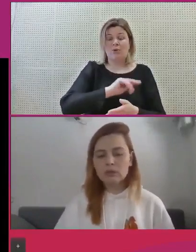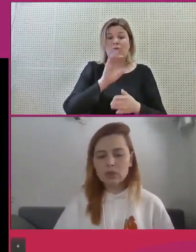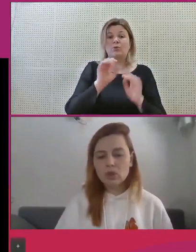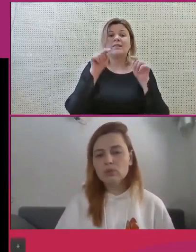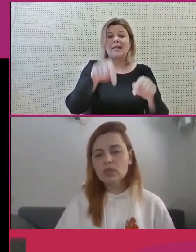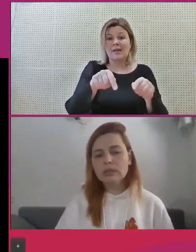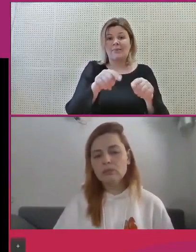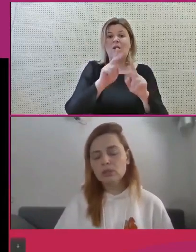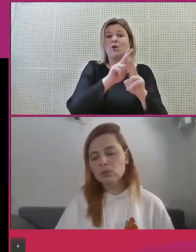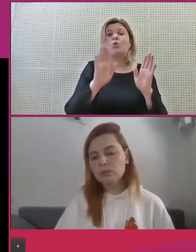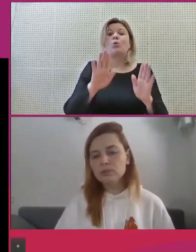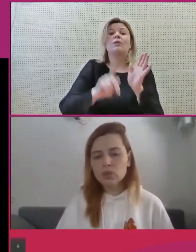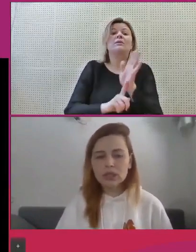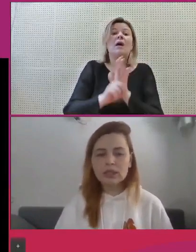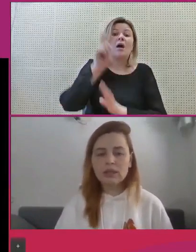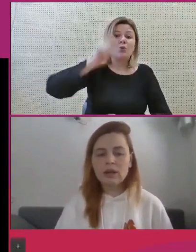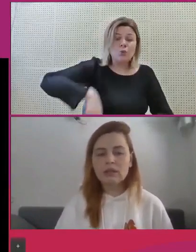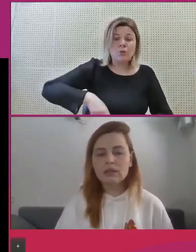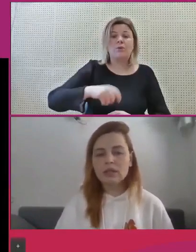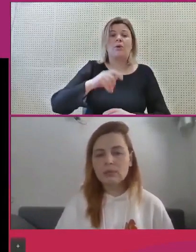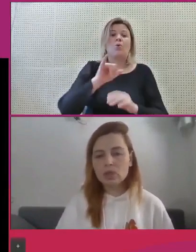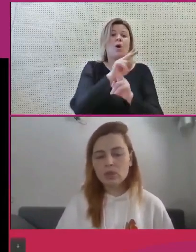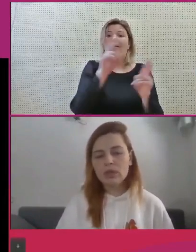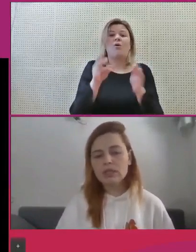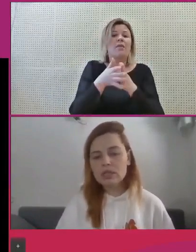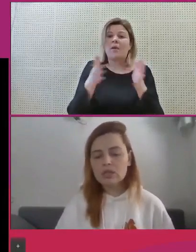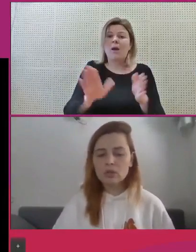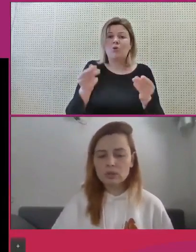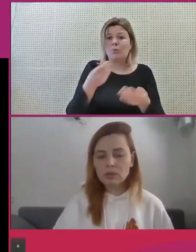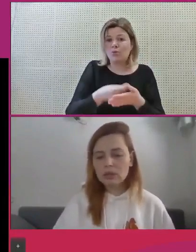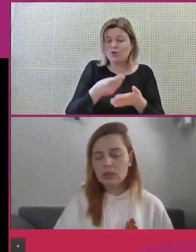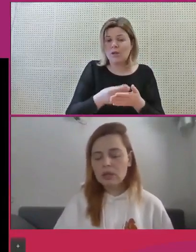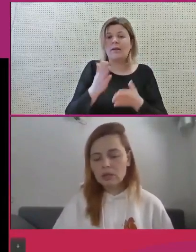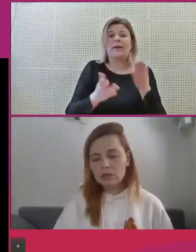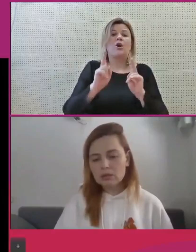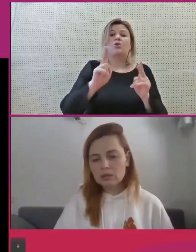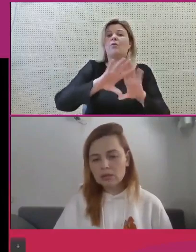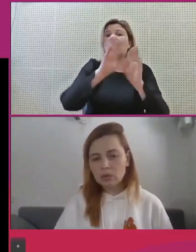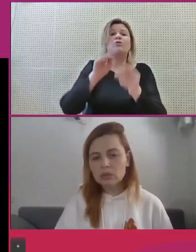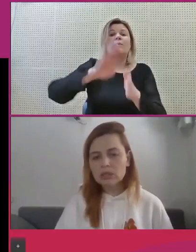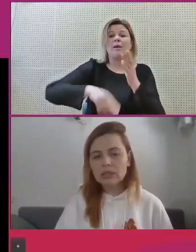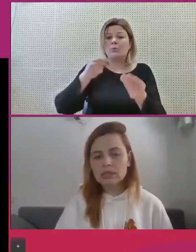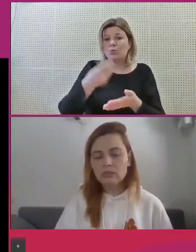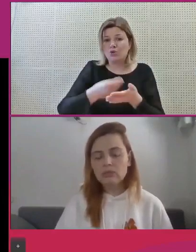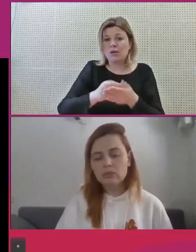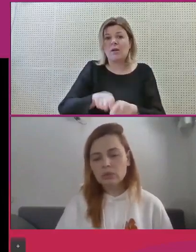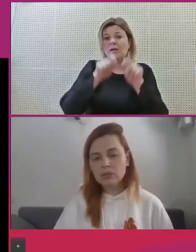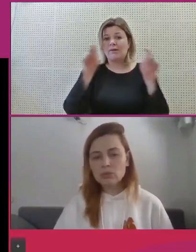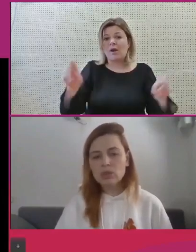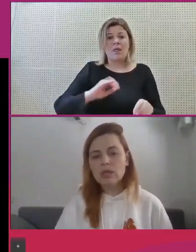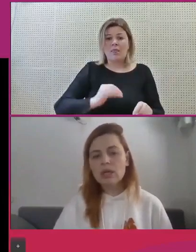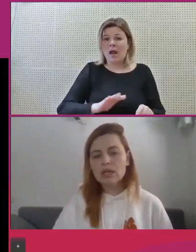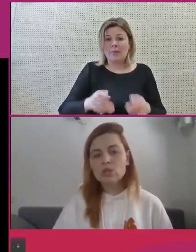кого небольшой бюджет, либо кто без бюджета открывает некоммерческую организацию, либо... какую-то инициативу,